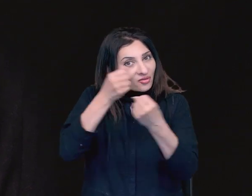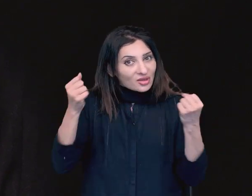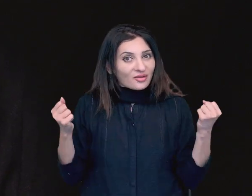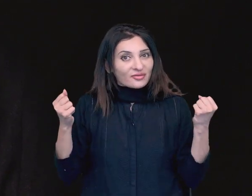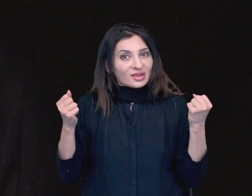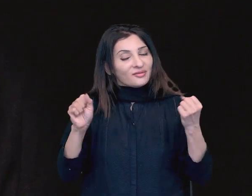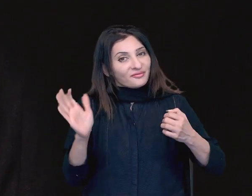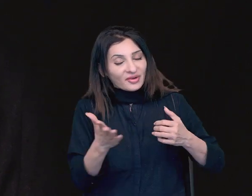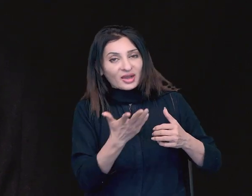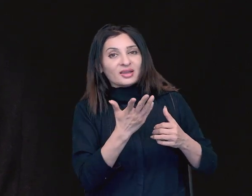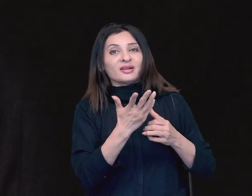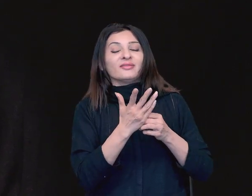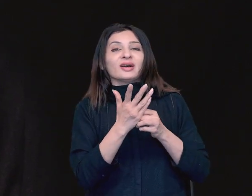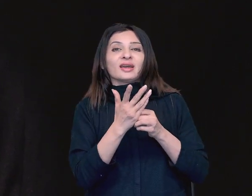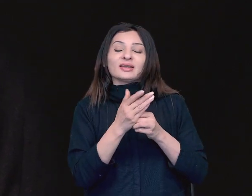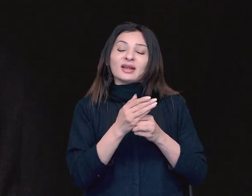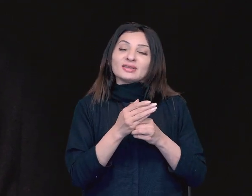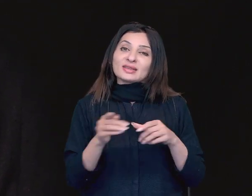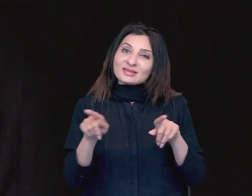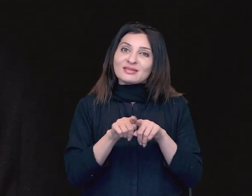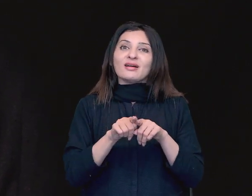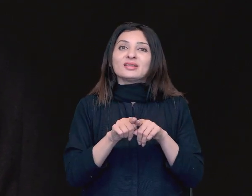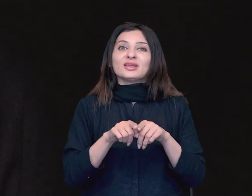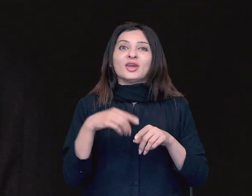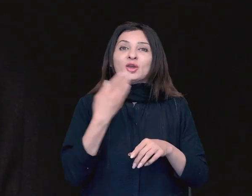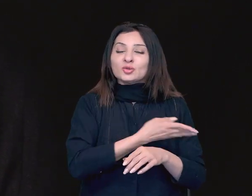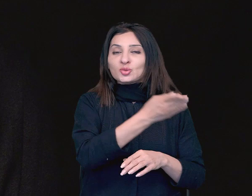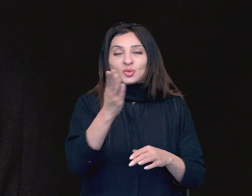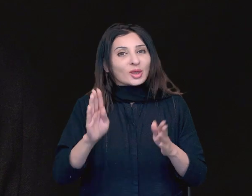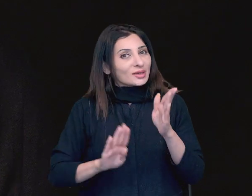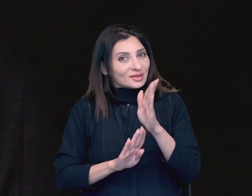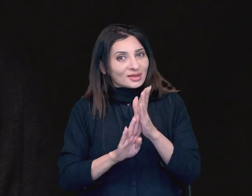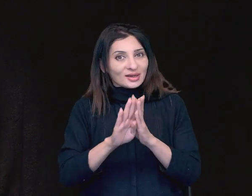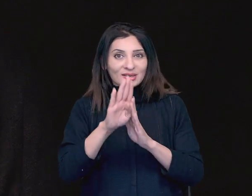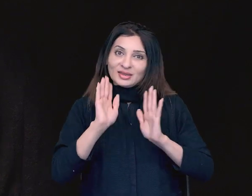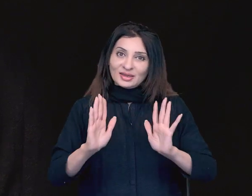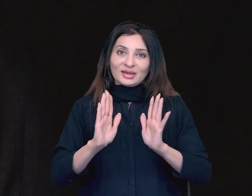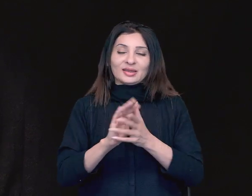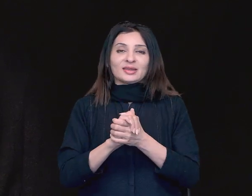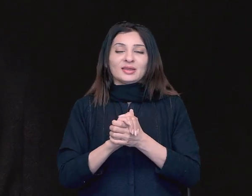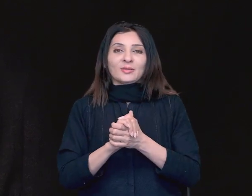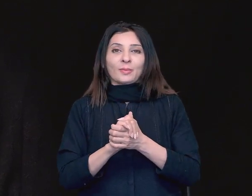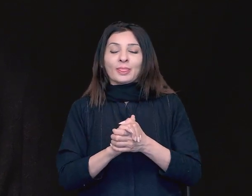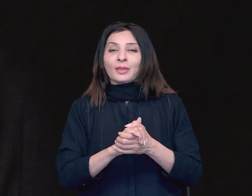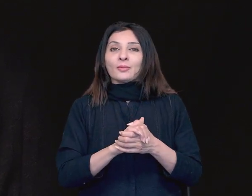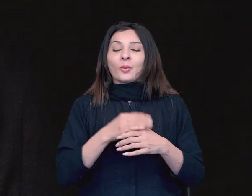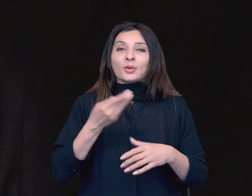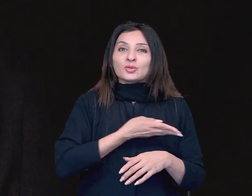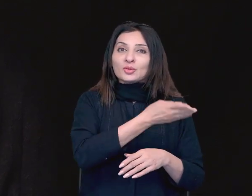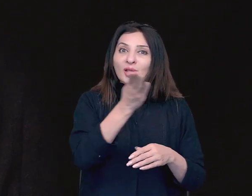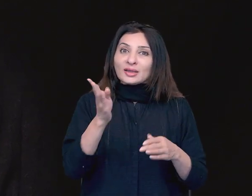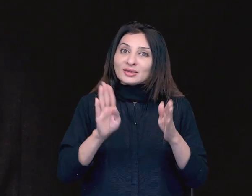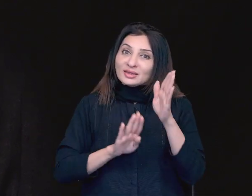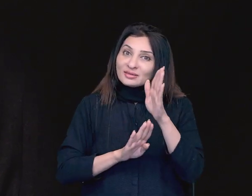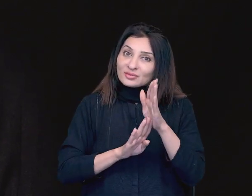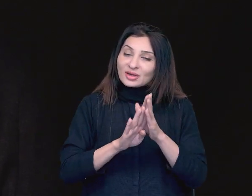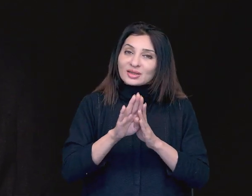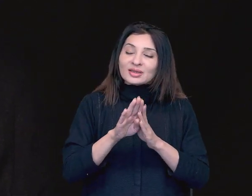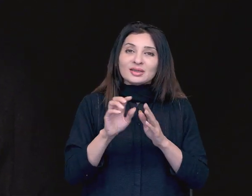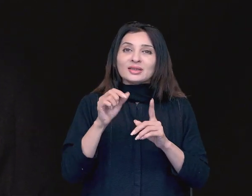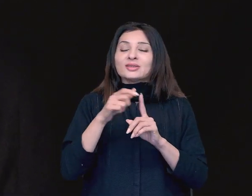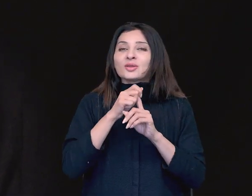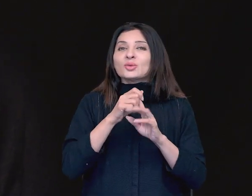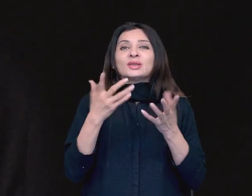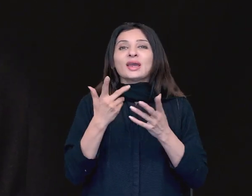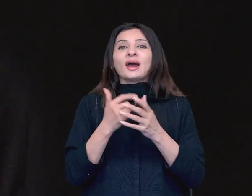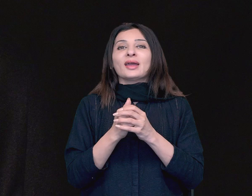سب چیزیں انکریج کریں گے تو سوسائٹی کہیں جائے گی، اور کوئی بھی سوسائٹی کبھی ترقی نہیں کر سکتی، اگلی نسل اچھی ہو